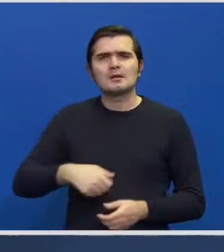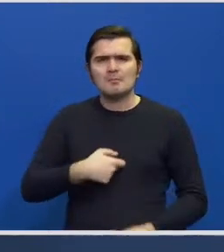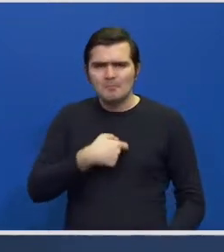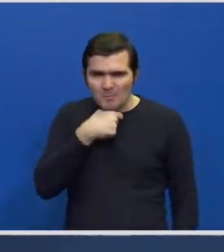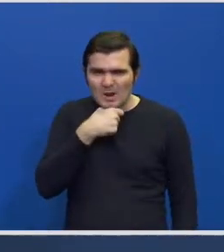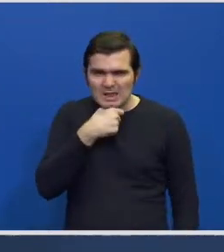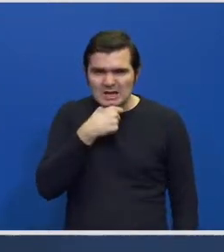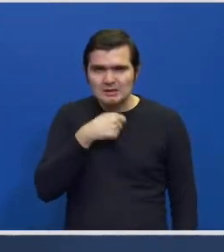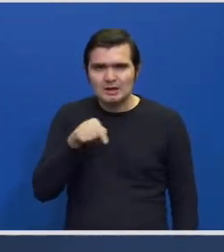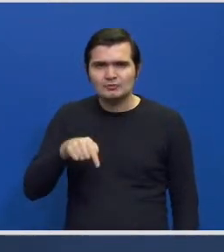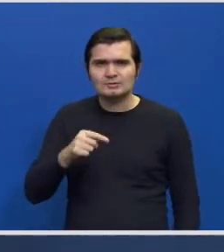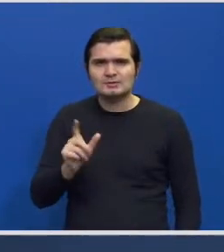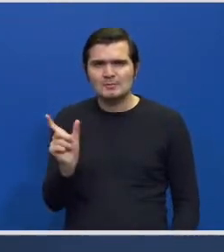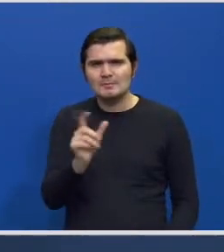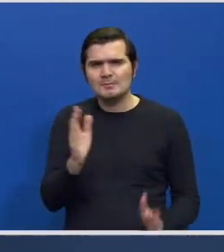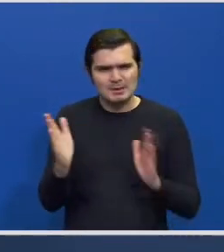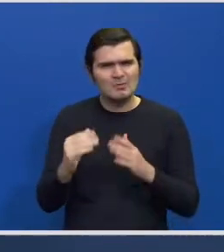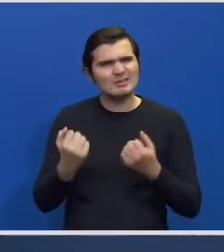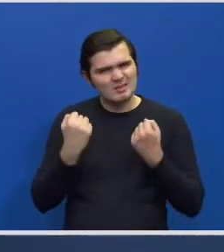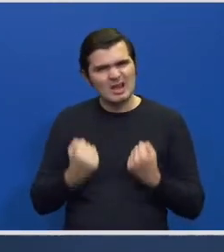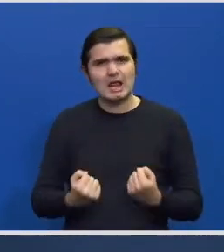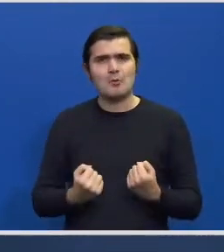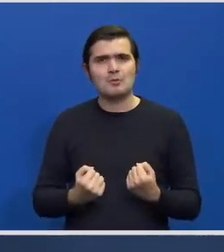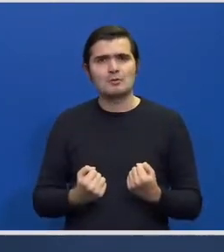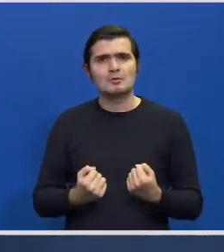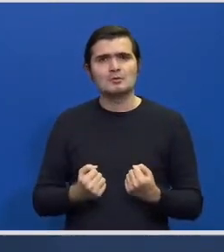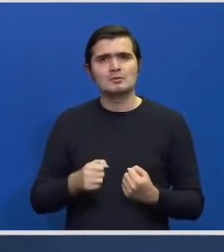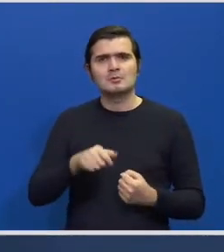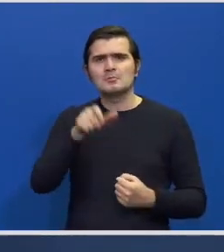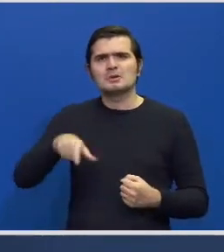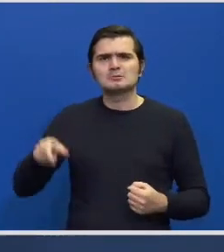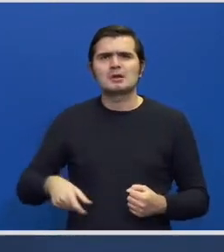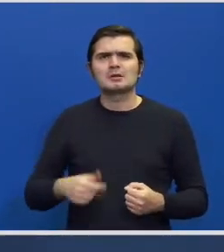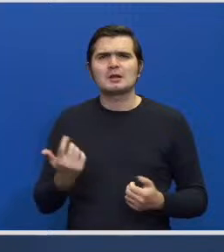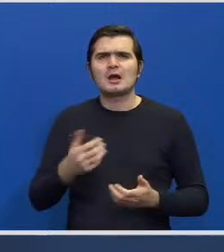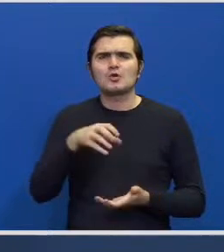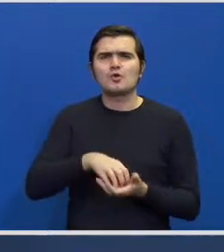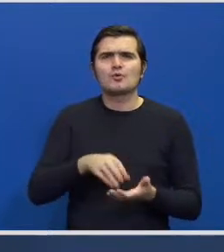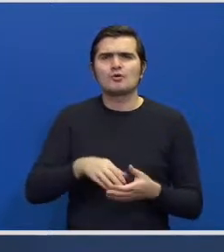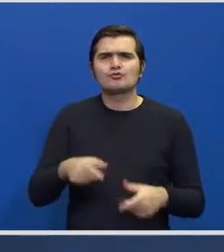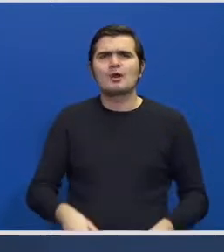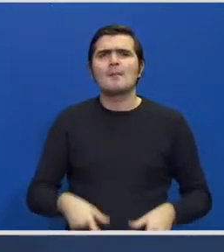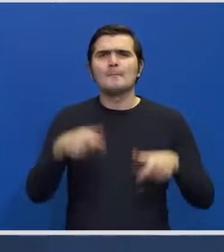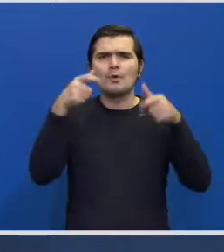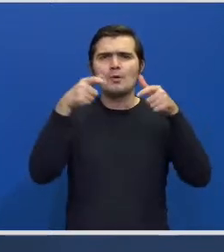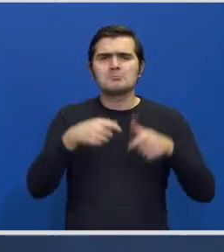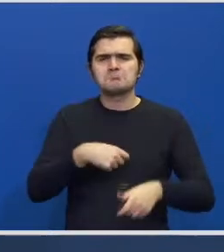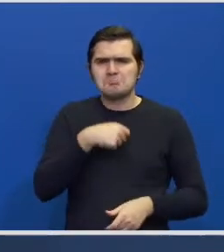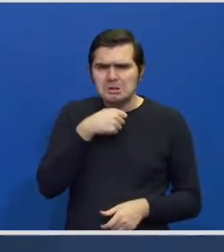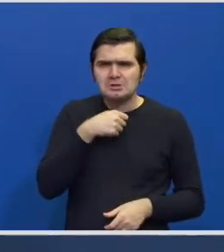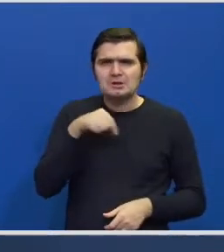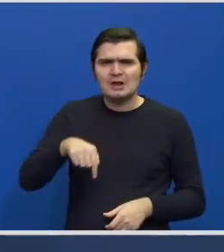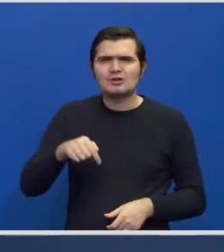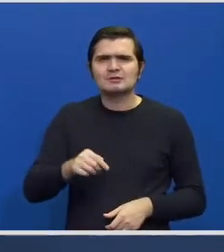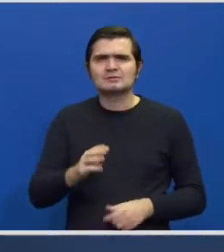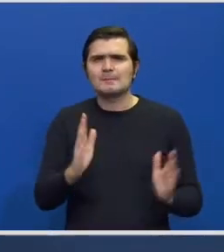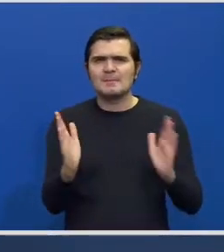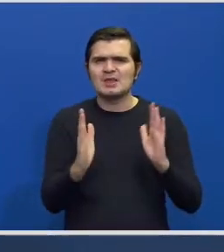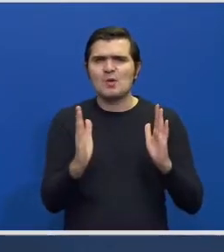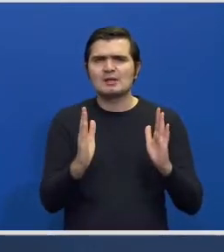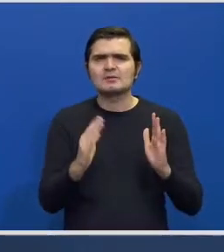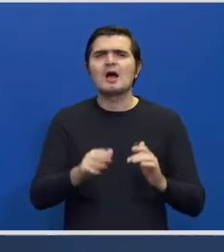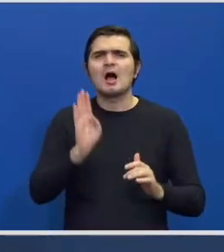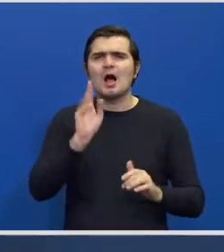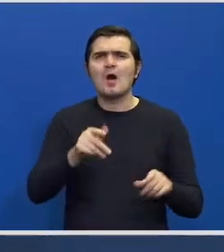ne-am gândit la persoanele vârstnice care în această perioadă o duc cel mai greu și care locuiesc la blocuri, care în